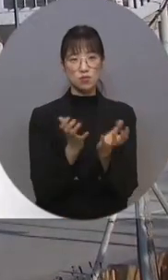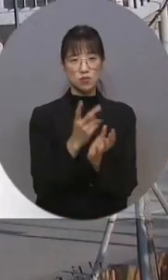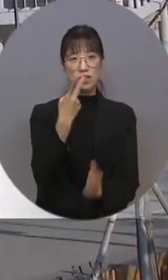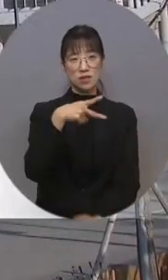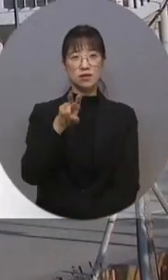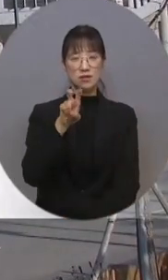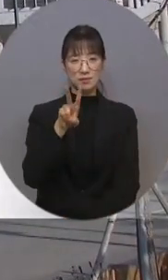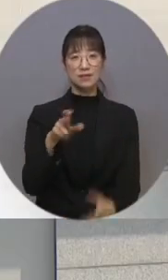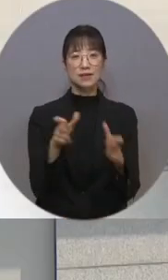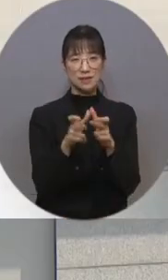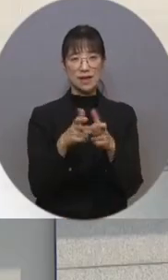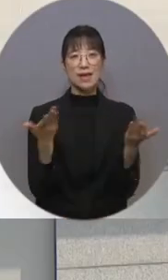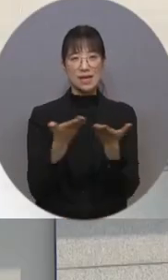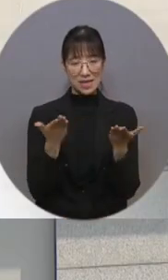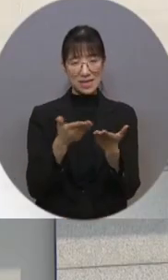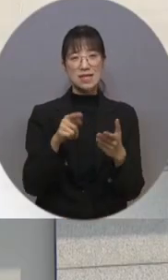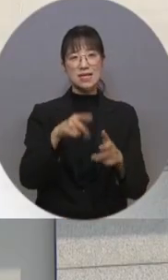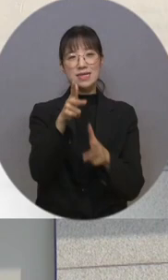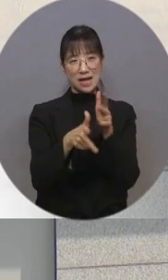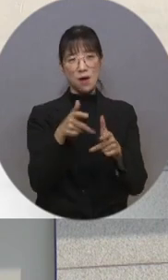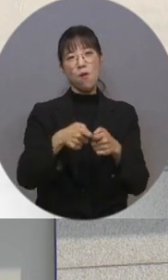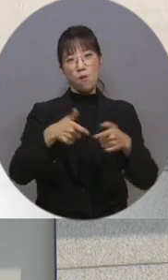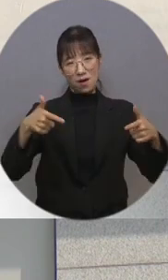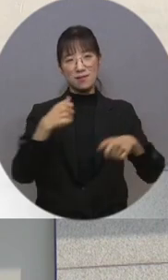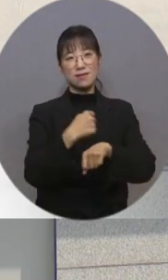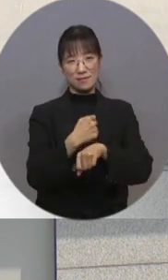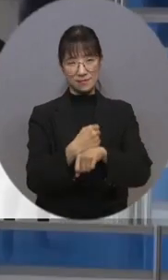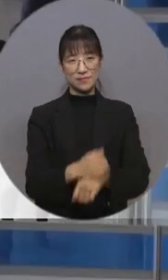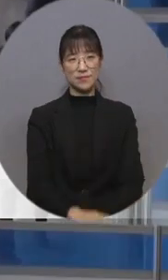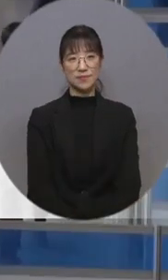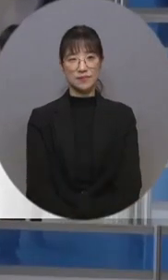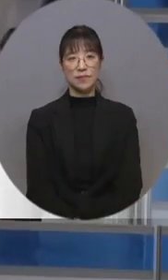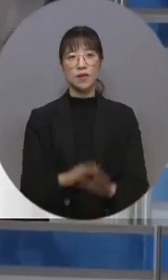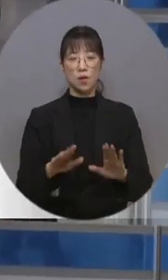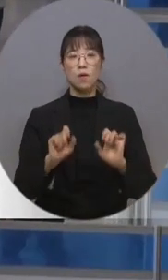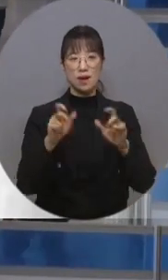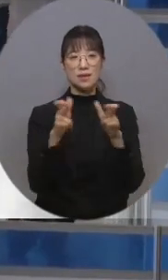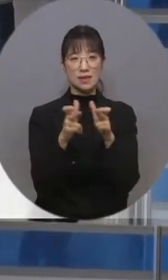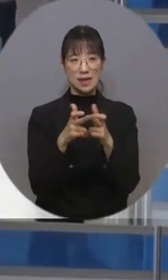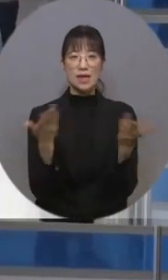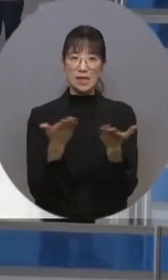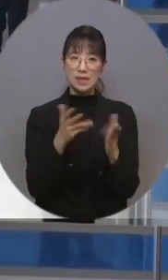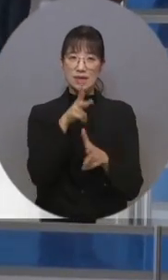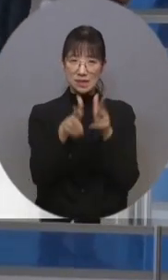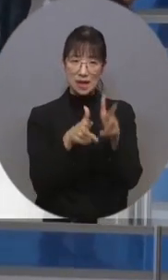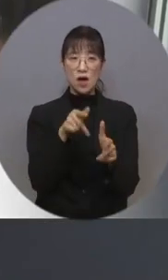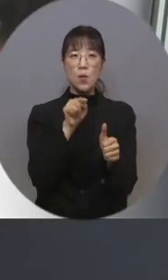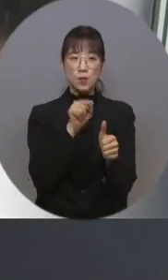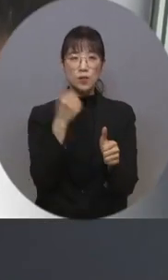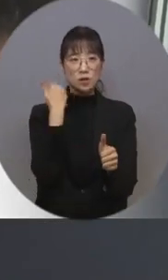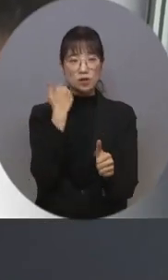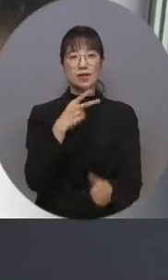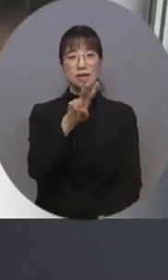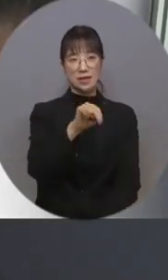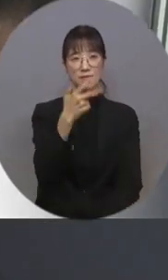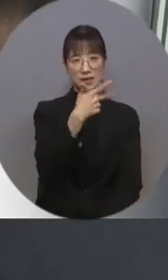2023년 장애인 일자리 사업을 확대해 시행한다고 밝혔습니다. 올해 장애인 일자리 사업 대상자는 지난해